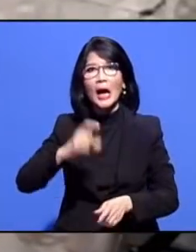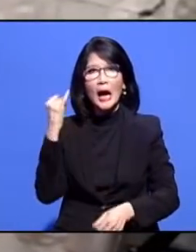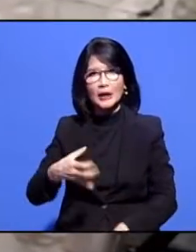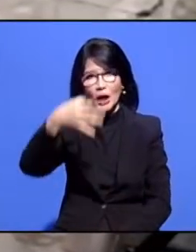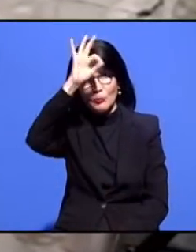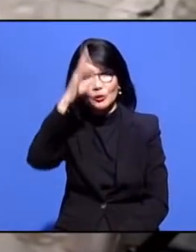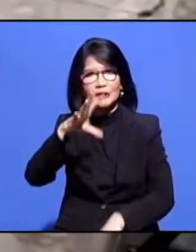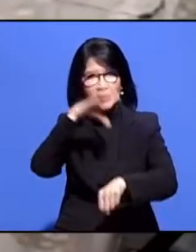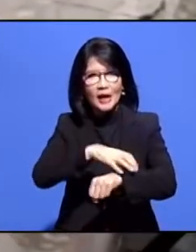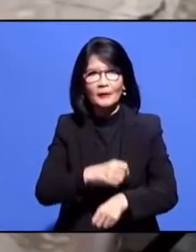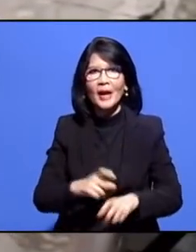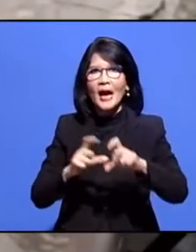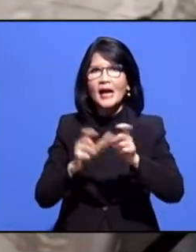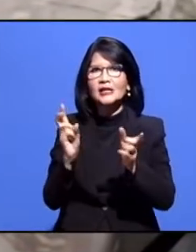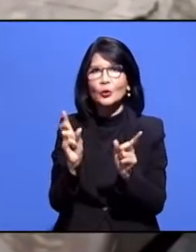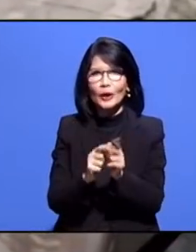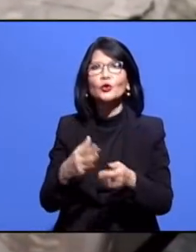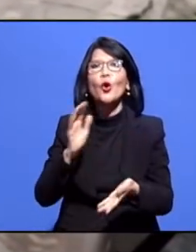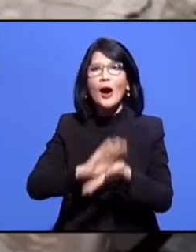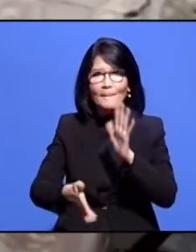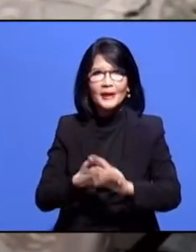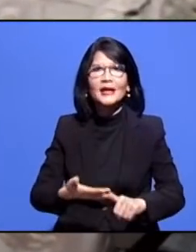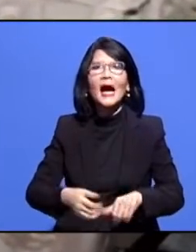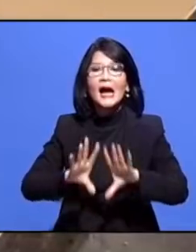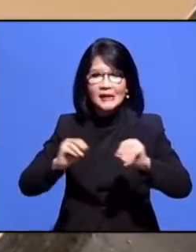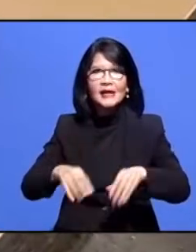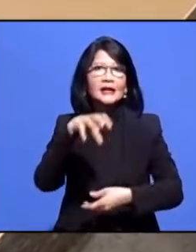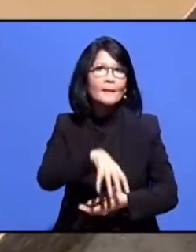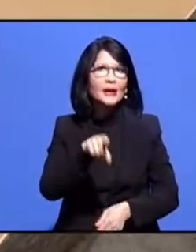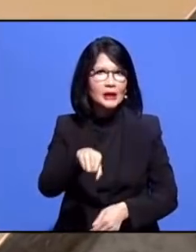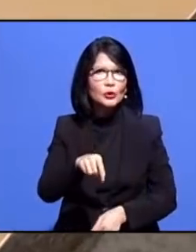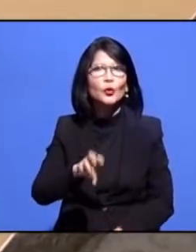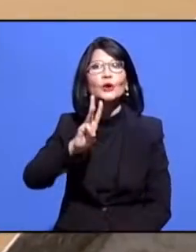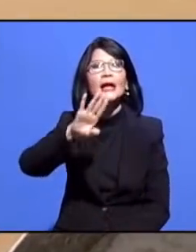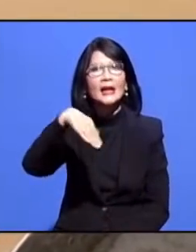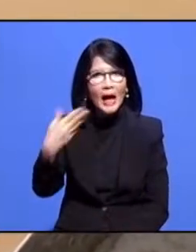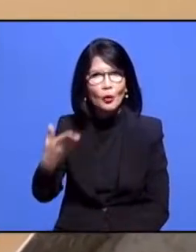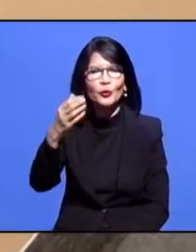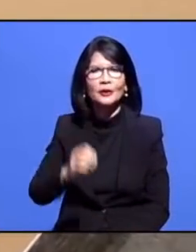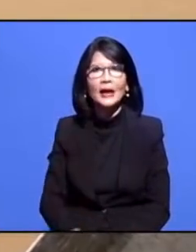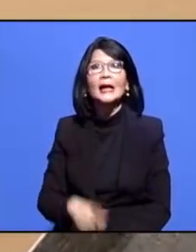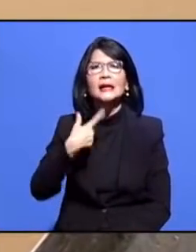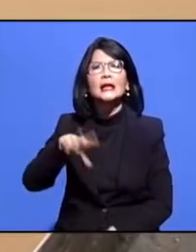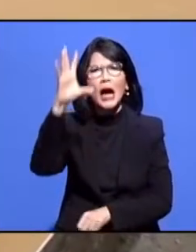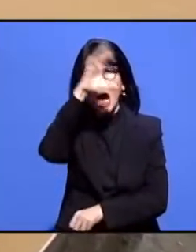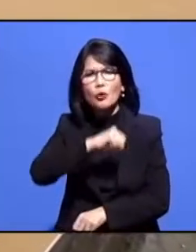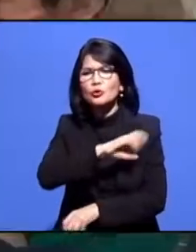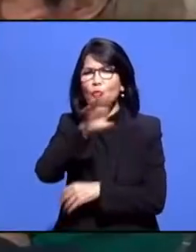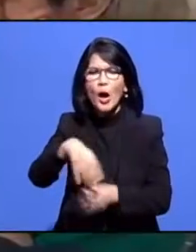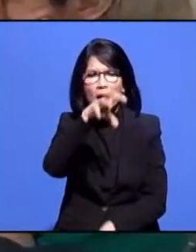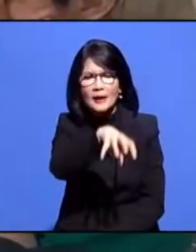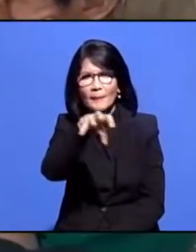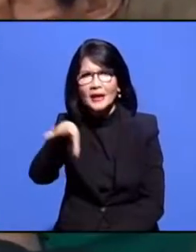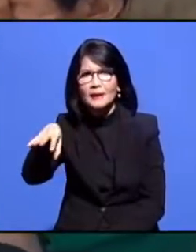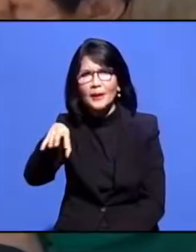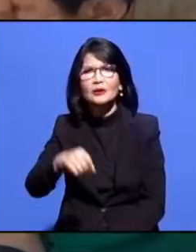Usut punya usut, SW pernah bekerja di pabrik industri rumahan ini untuk 3 tahun lamanya, sehingga hafal seluk-beluk pabrik di